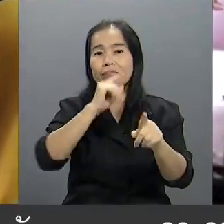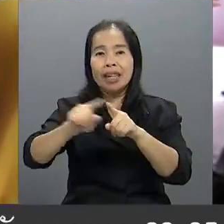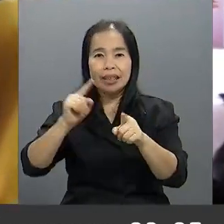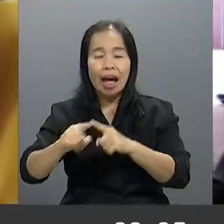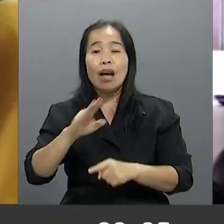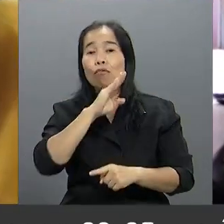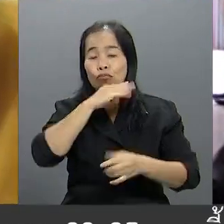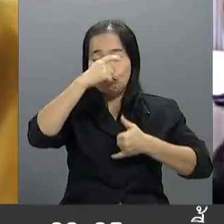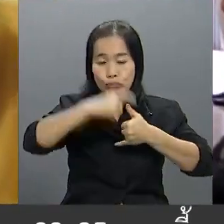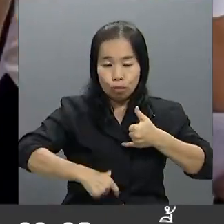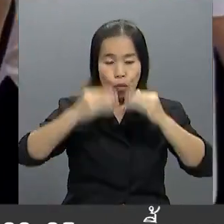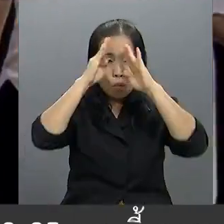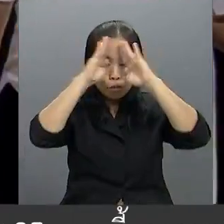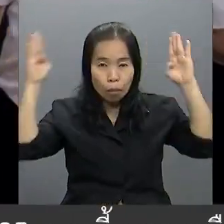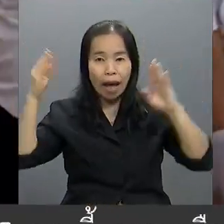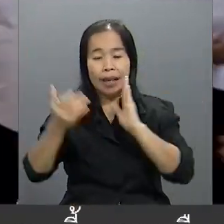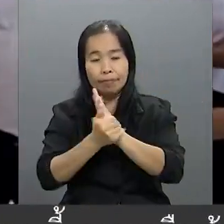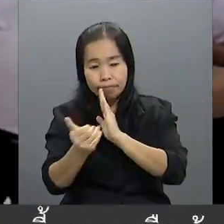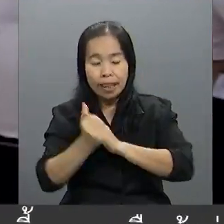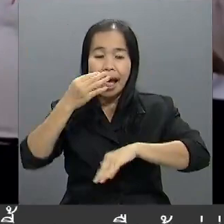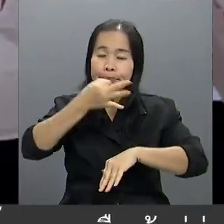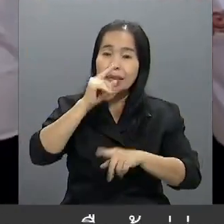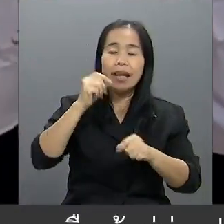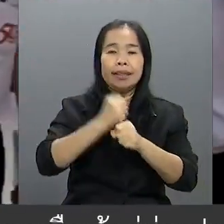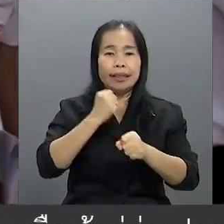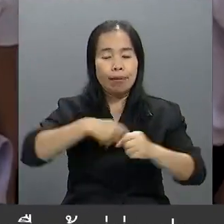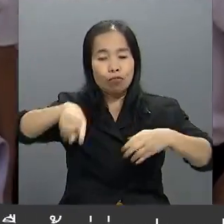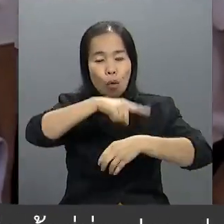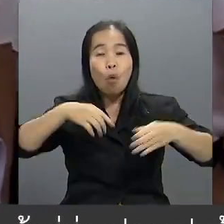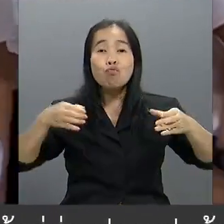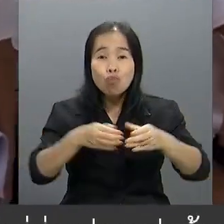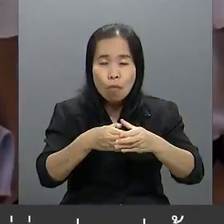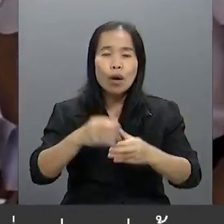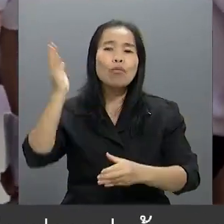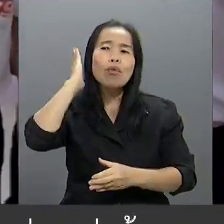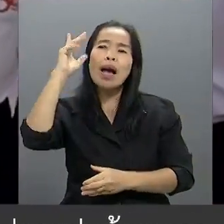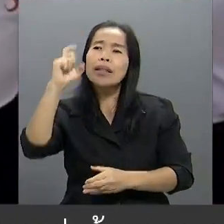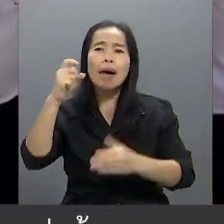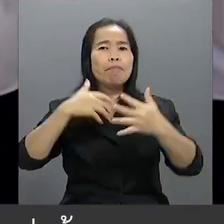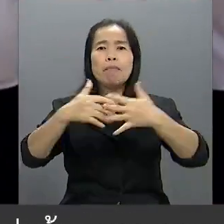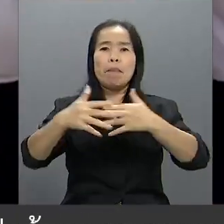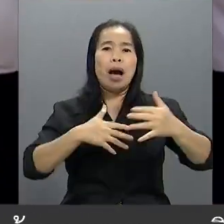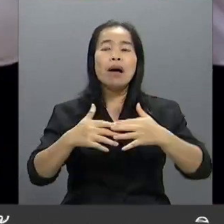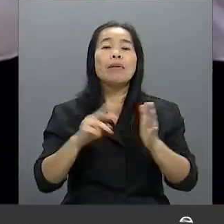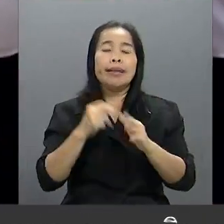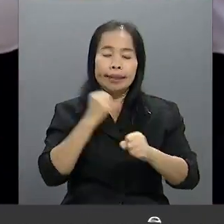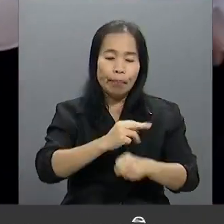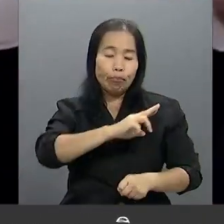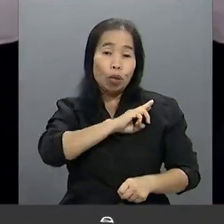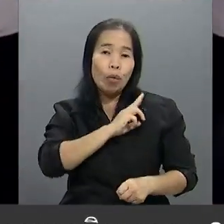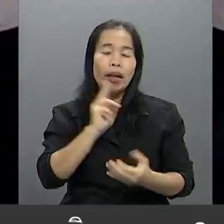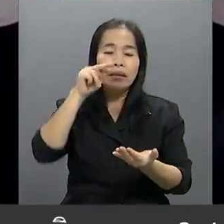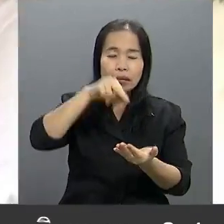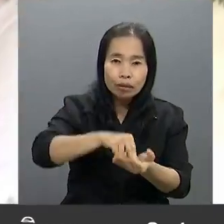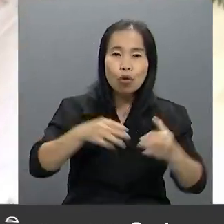งยืนของชุมชนแล้วก็เป็นสิ่งที่ดีสำหรับให้สิ่งแวดล้อม